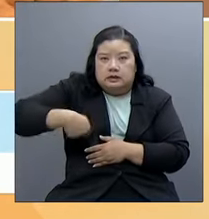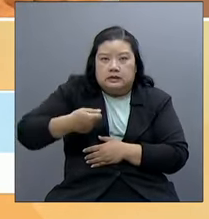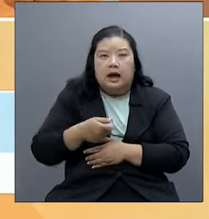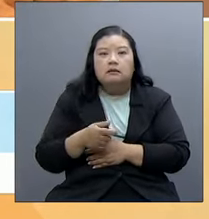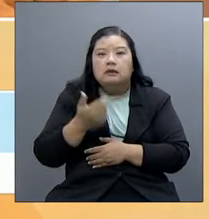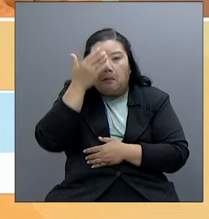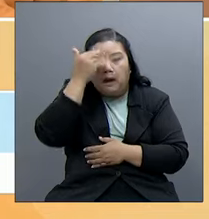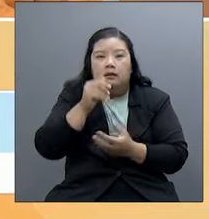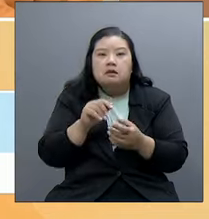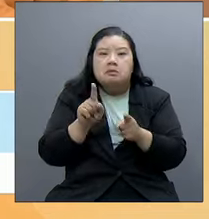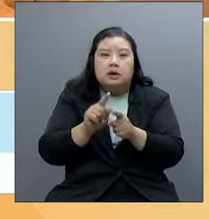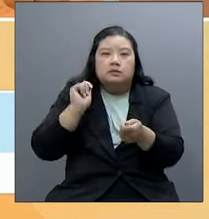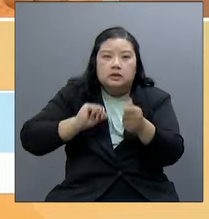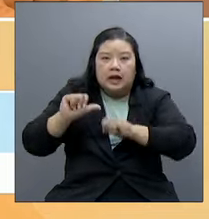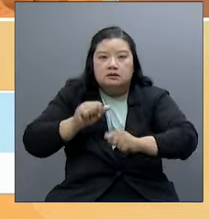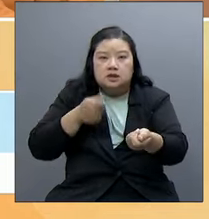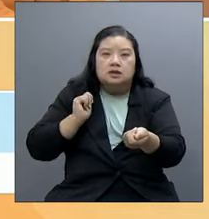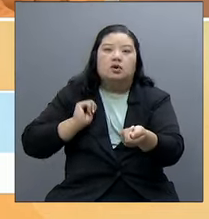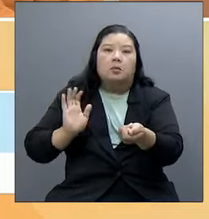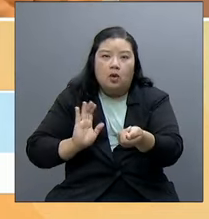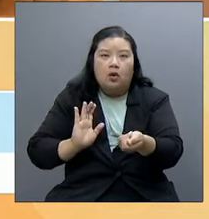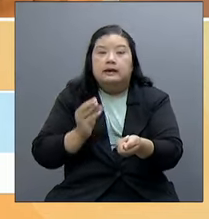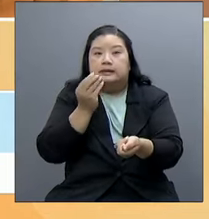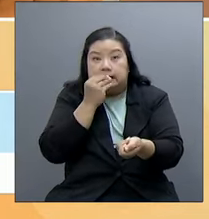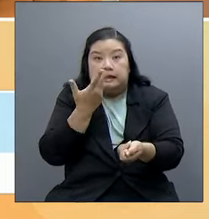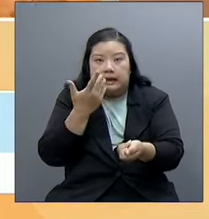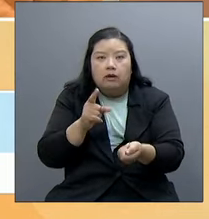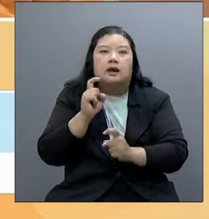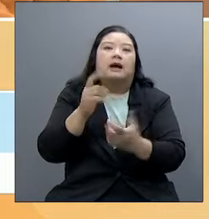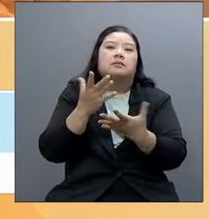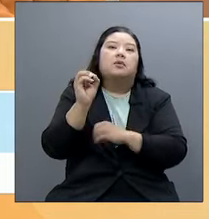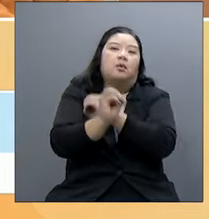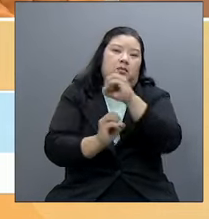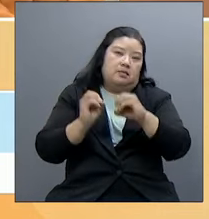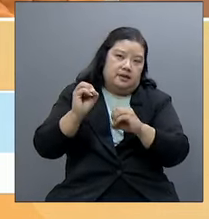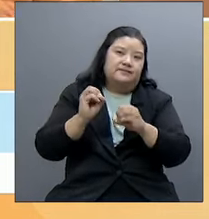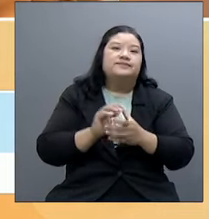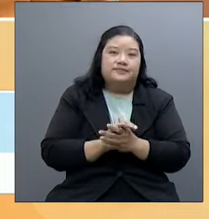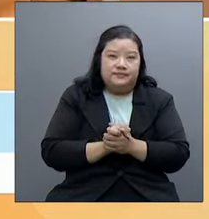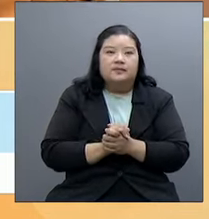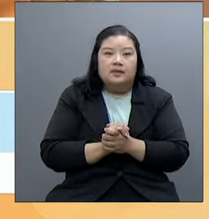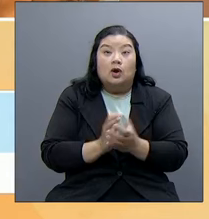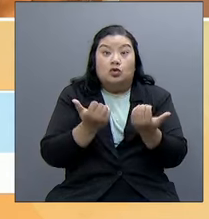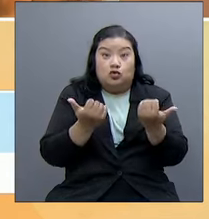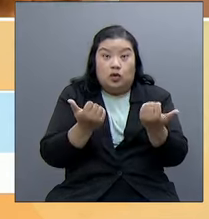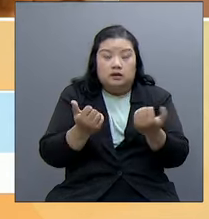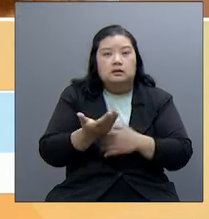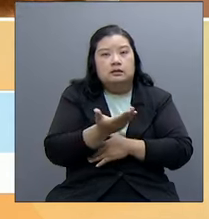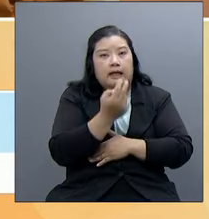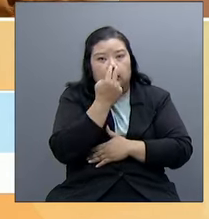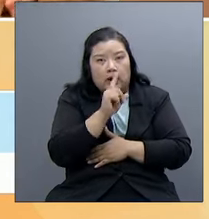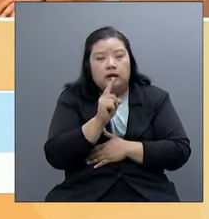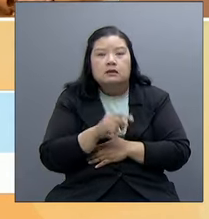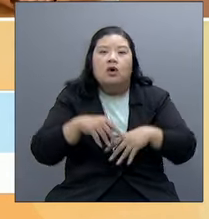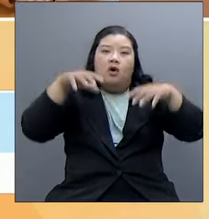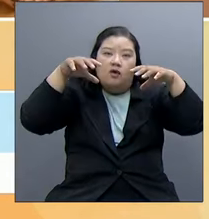ได้ก็ดีบรอภัต่ผู้บริภกและคนผลิเองอด้วยอย่หนทสำคัญใช่วงนี้ คือต้บอกว่าเราปฏิเศษไม่ได้คือสภาพอากาศม